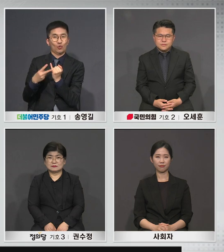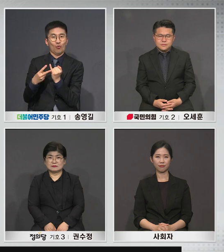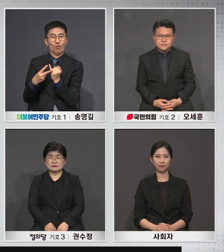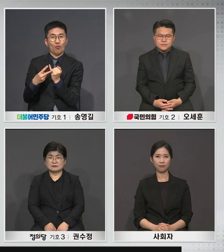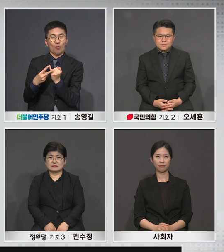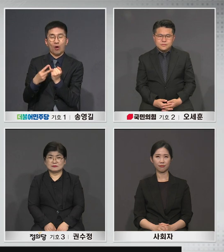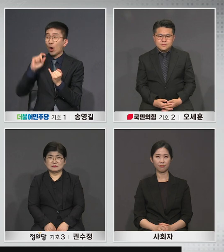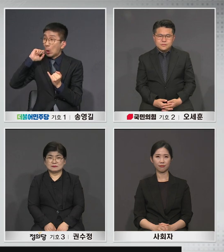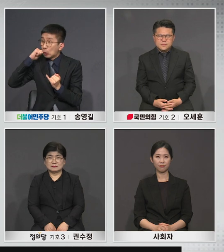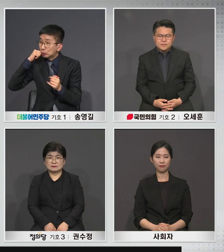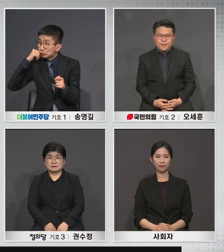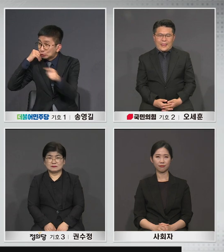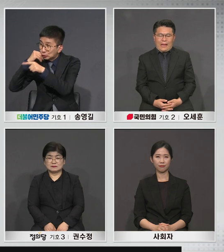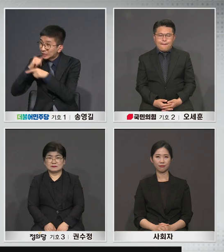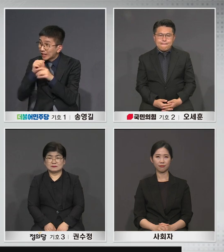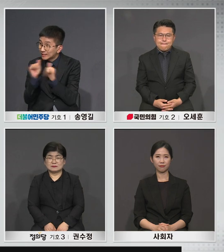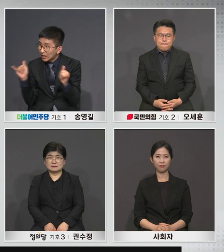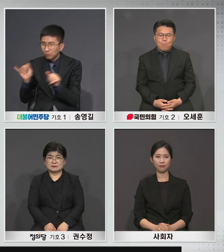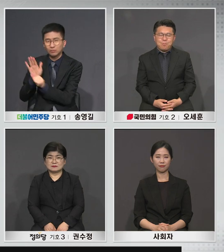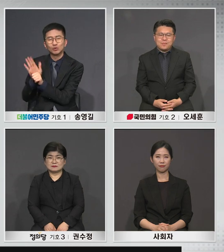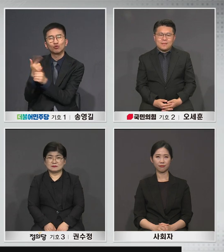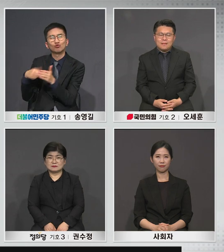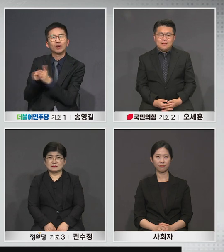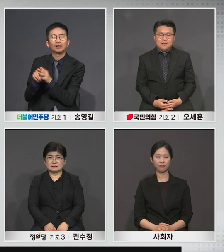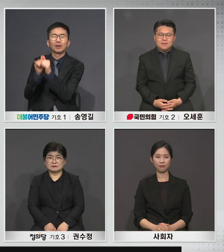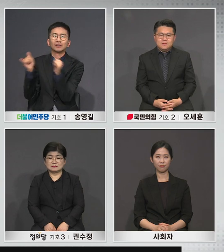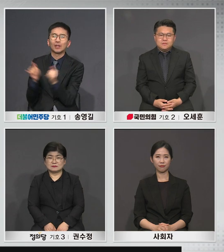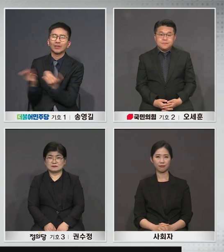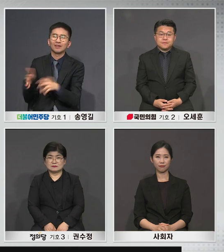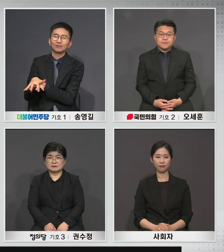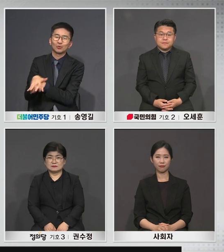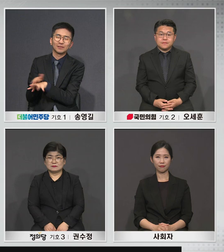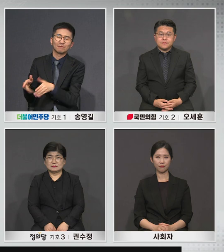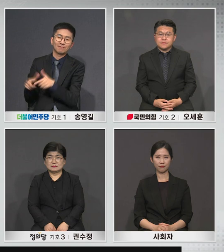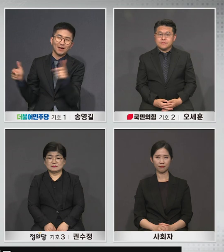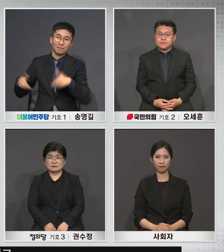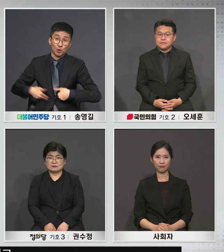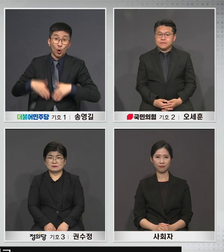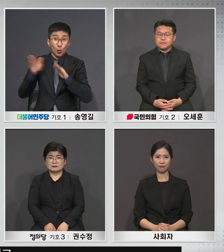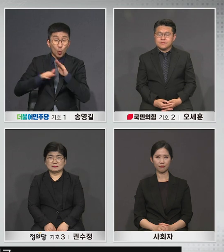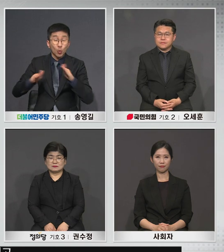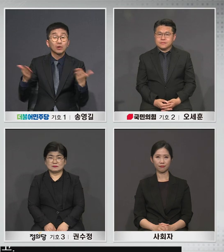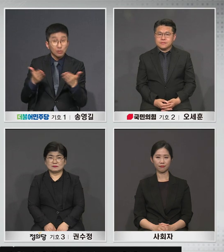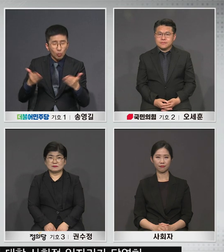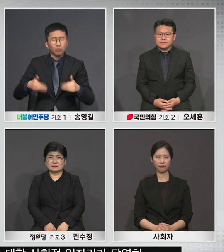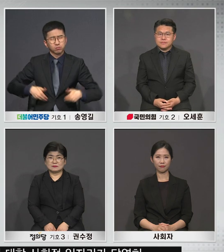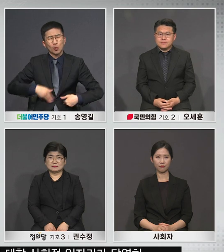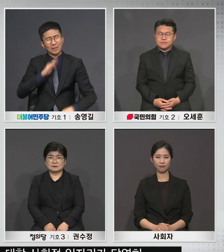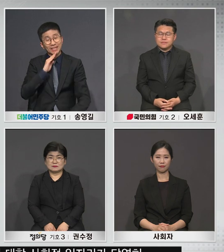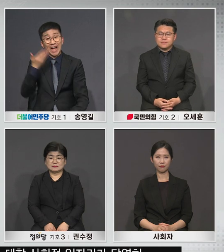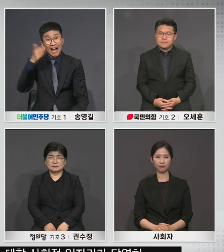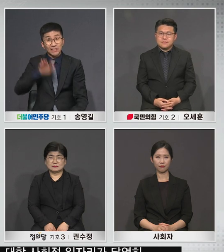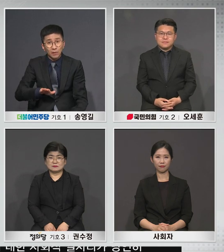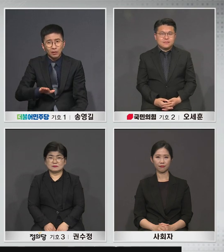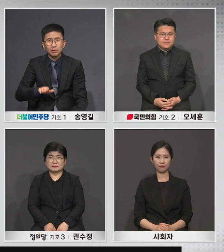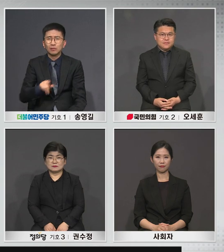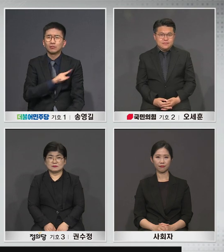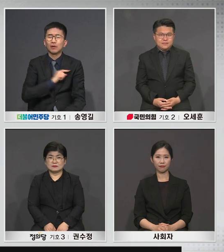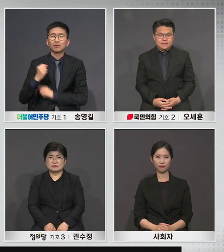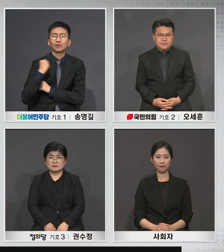취약계층에 대한 사회적 일자리가 당연히 필요합니다. 공공 일자리도 사회복지 분야에 필요합니다. 그러나 가장 중심이 되는 것은